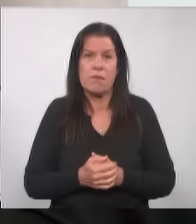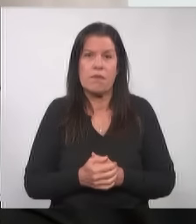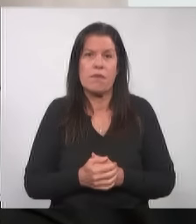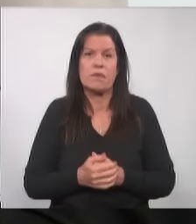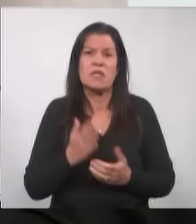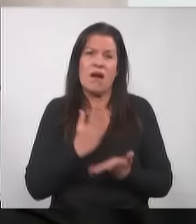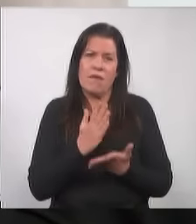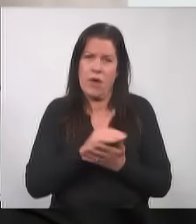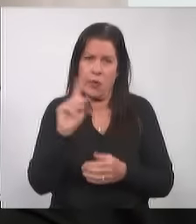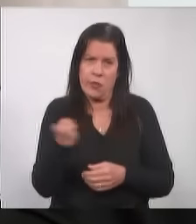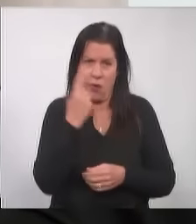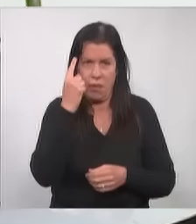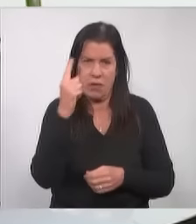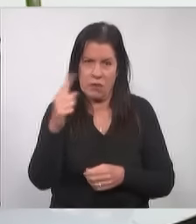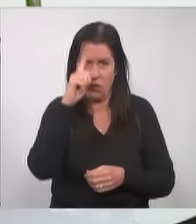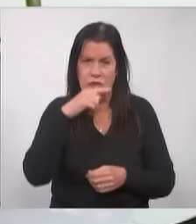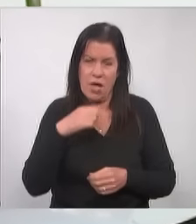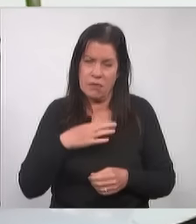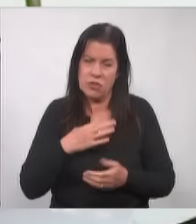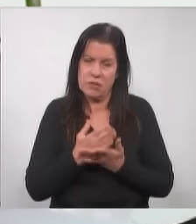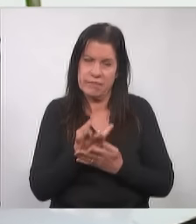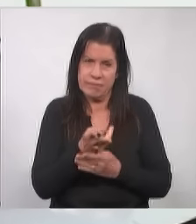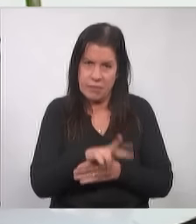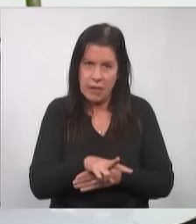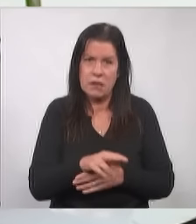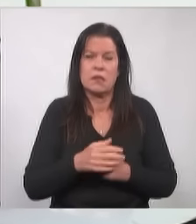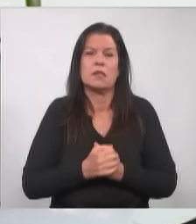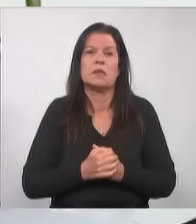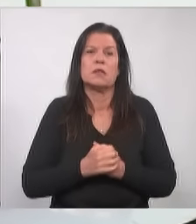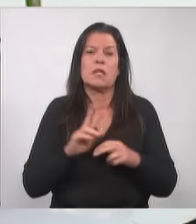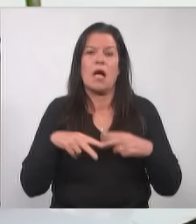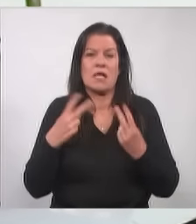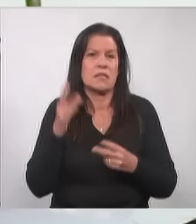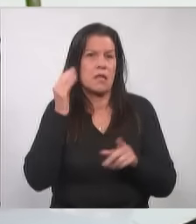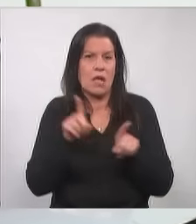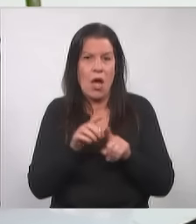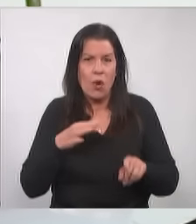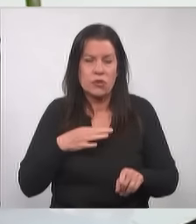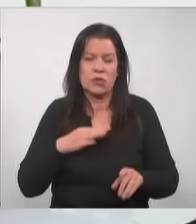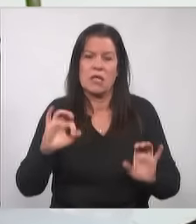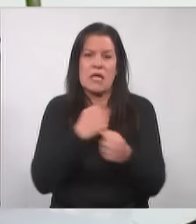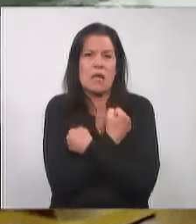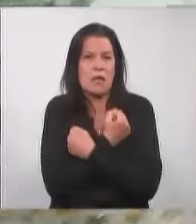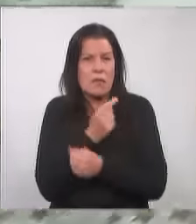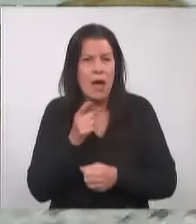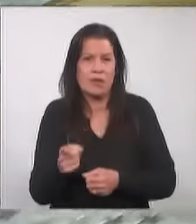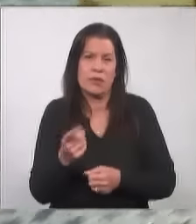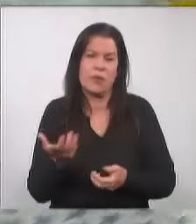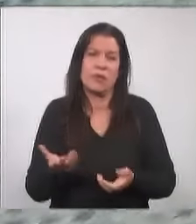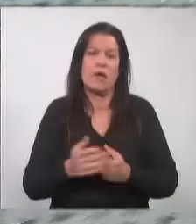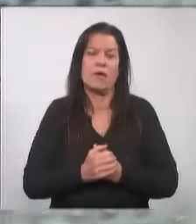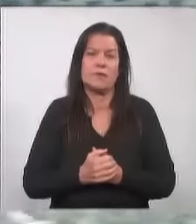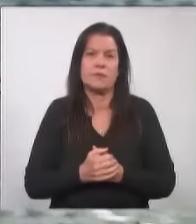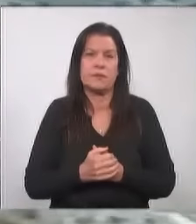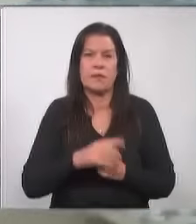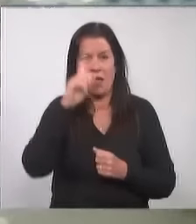כולם ידעו שאבא שלי איננו. הגעתי לאחותי חזרה, חיבקתי אותה, עטפתי אותה בחיבוק של באמת אח גדול. האבא הגיבור של